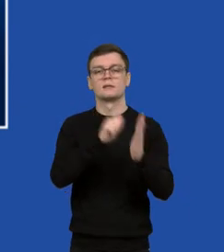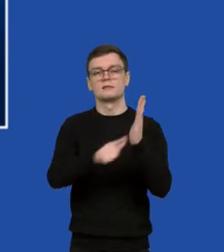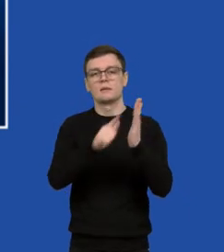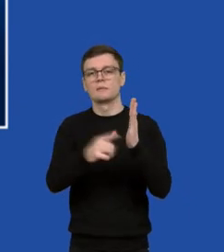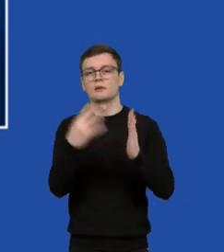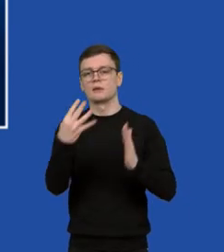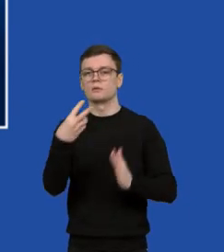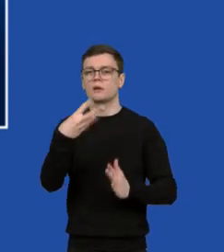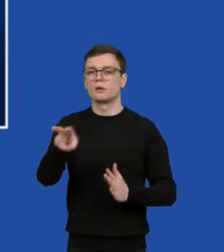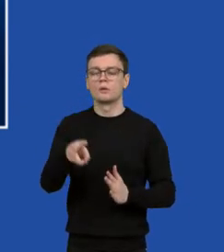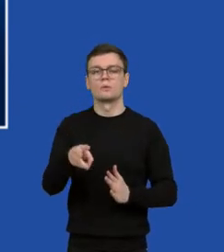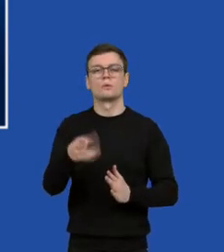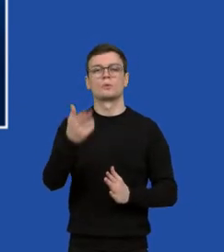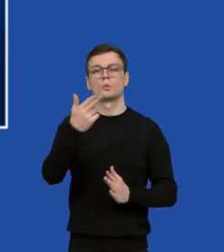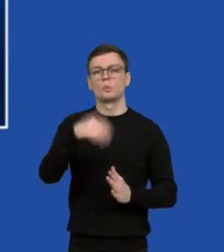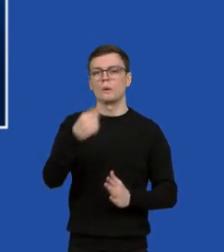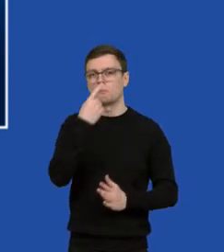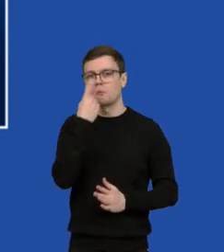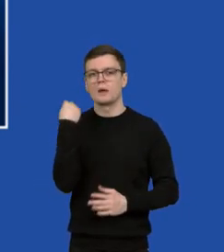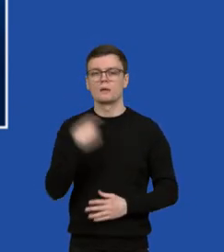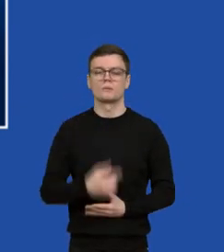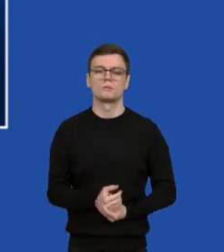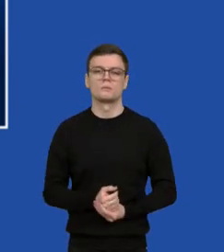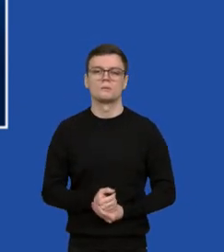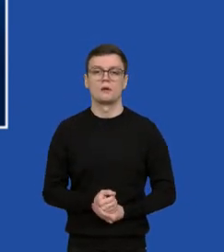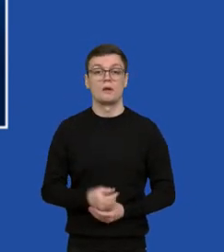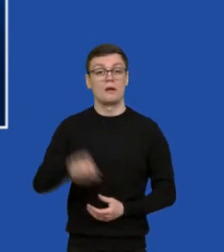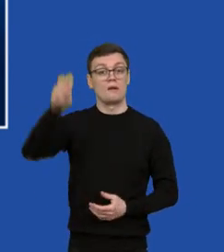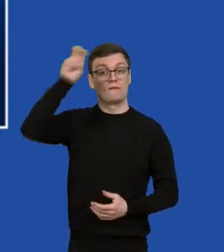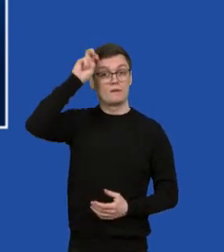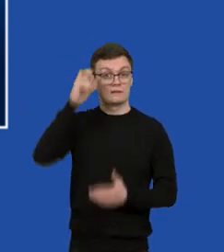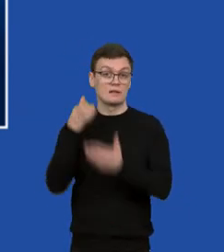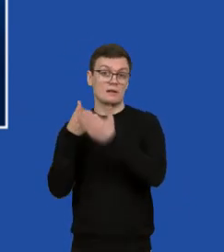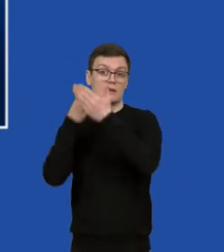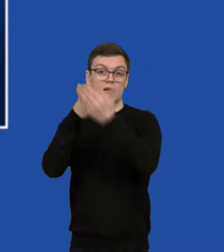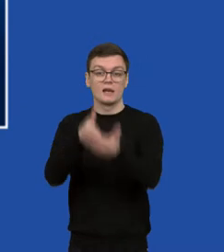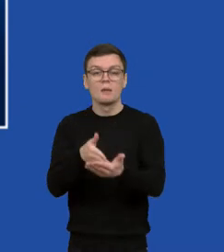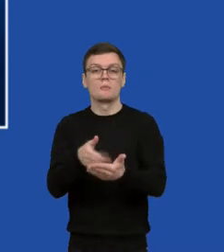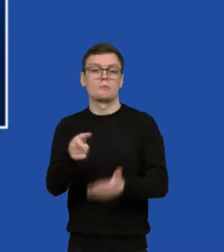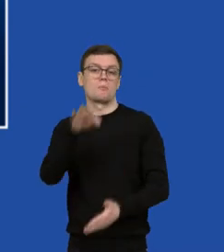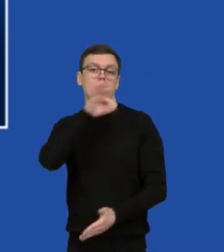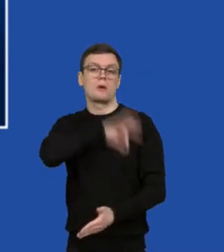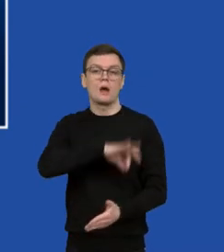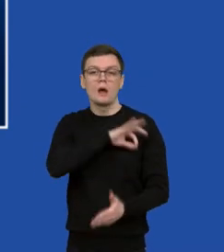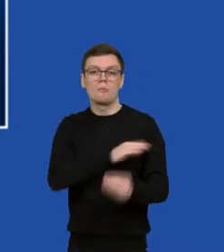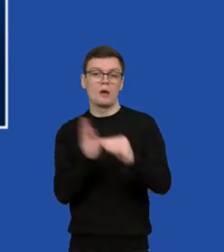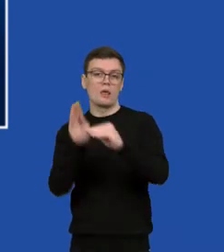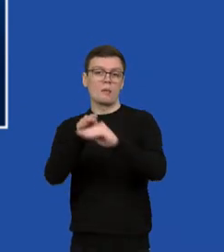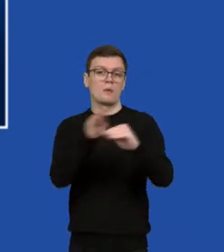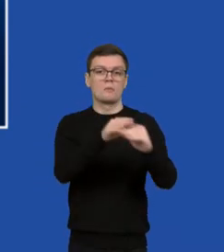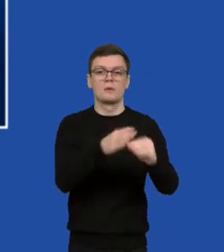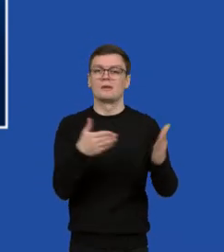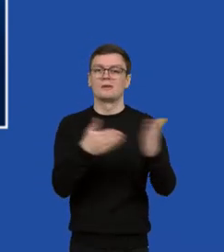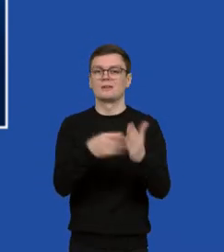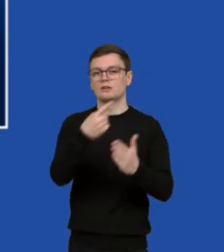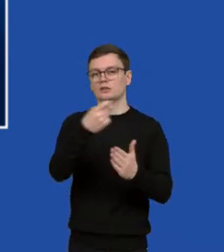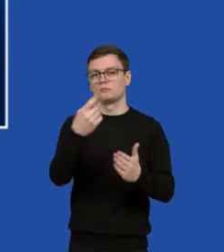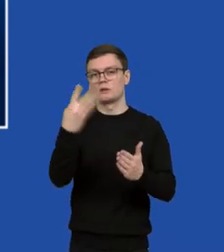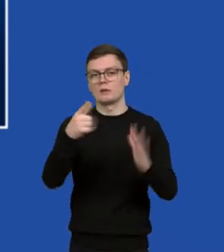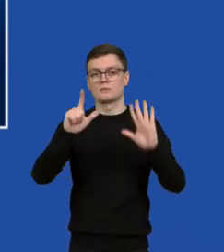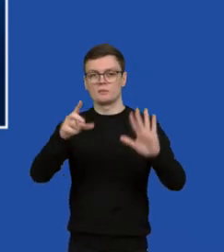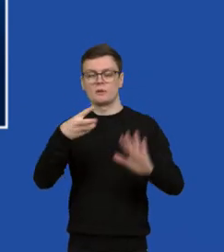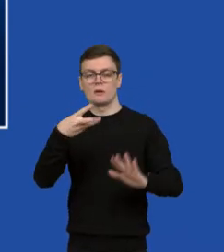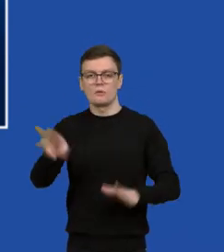74 eurai nuo praėjusių metų. Valstybės remiamų pajamų didinimas iki 147 eurų